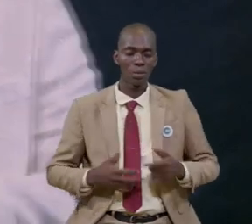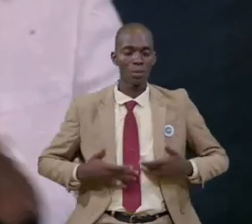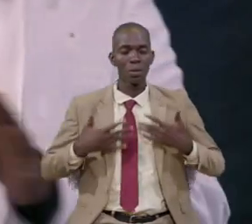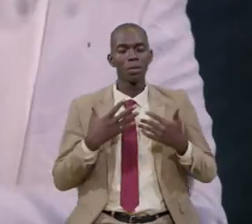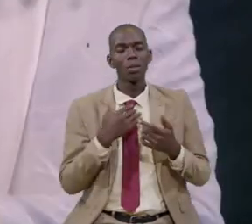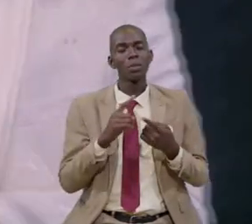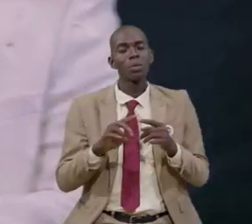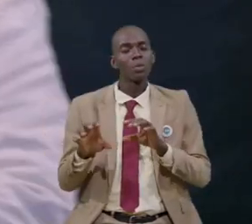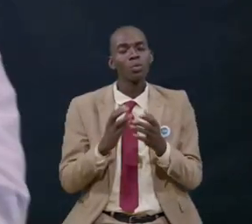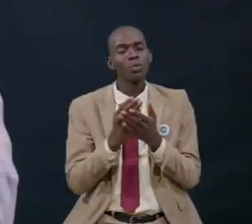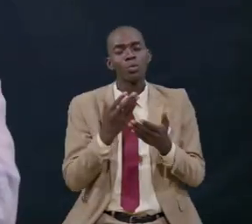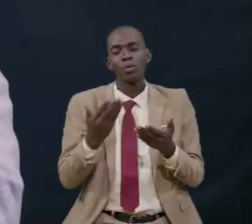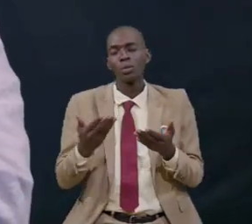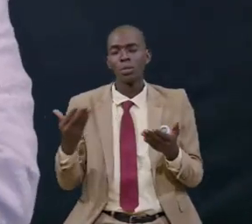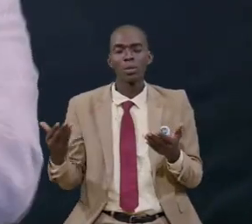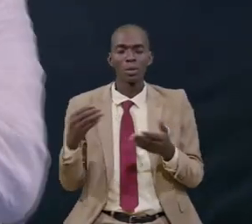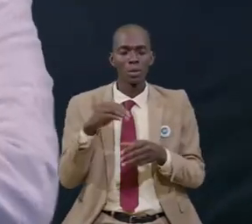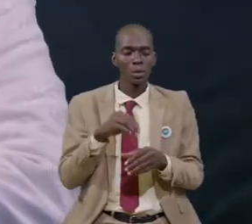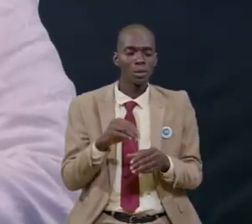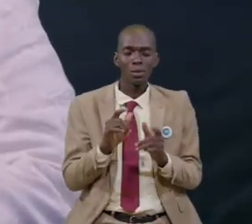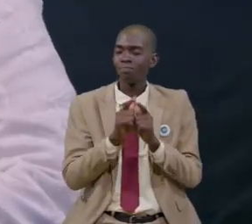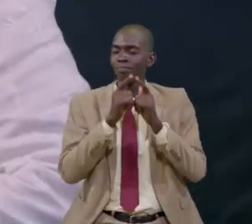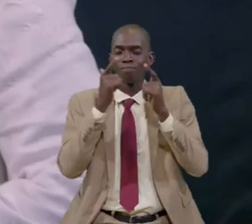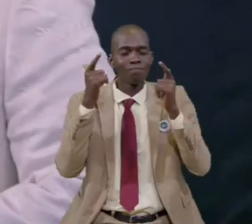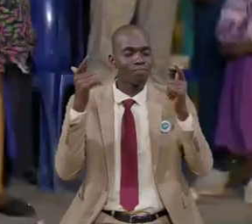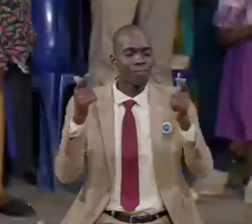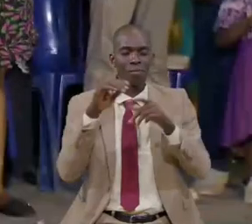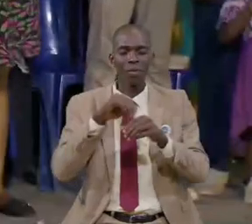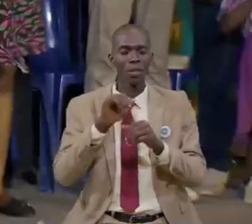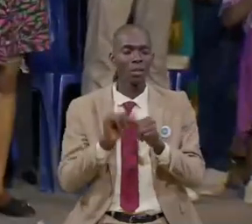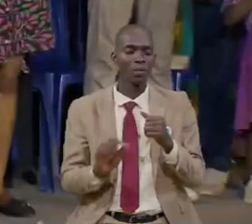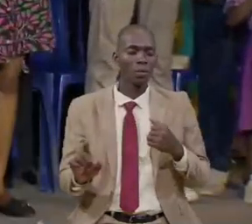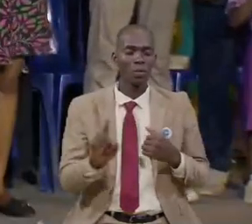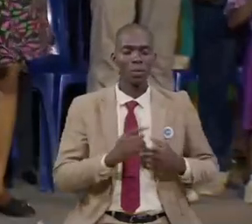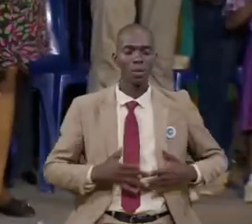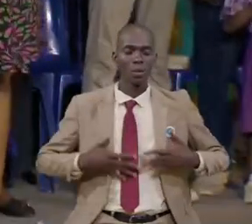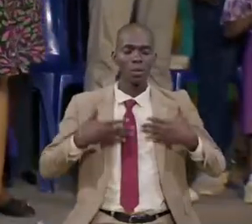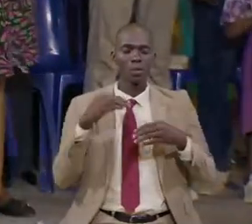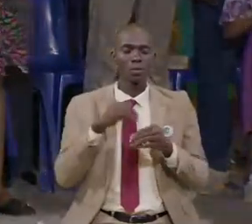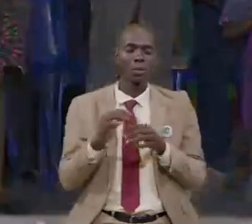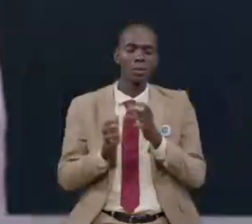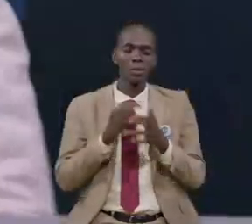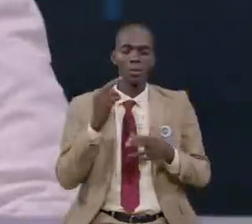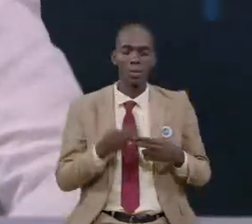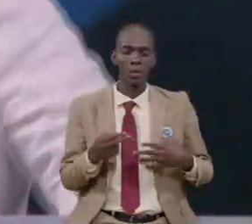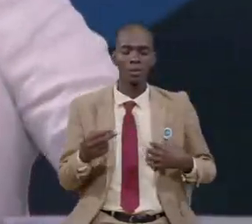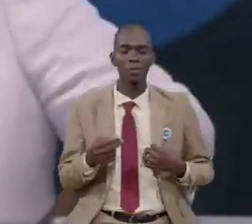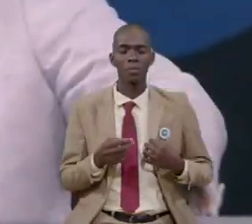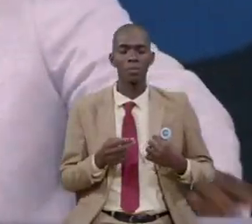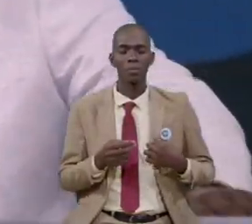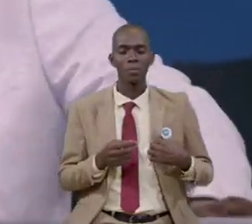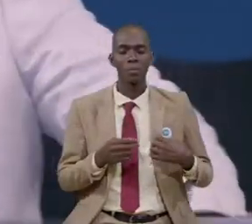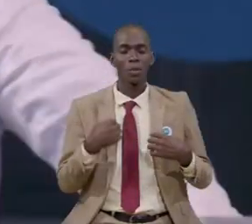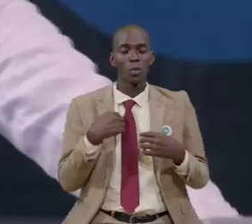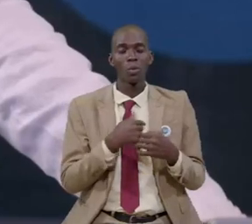quelque chose d'incroyable dans chaque vie au nom de Jésus-Christ. Nous demandons, Seigneur,